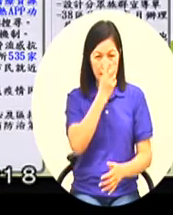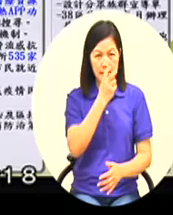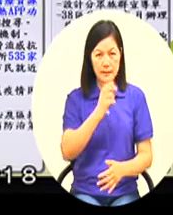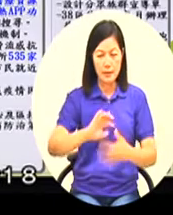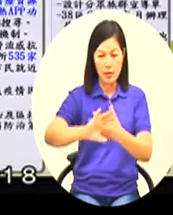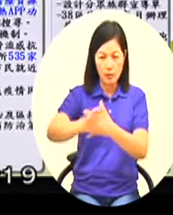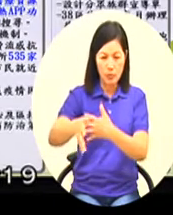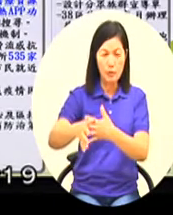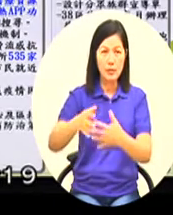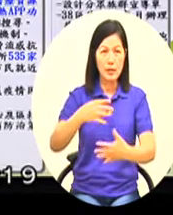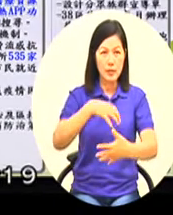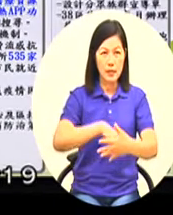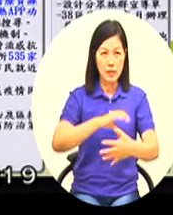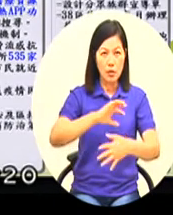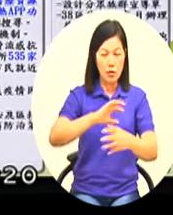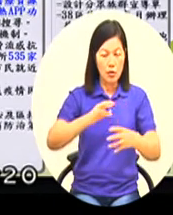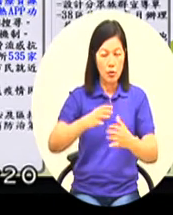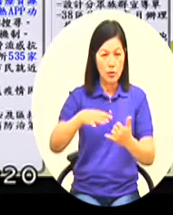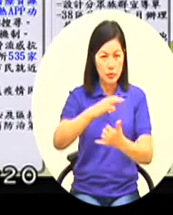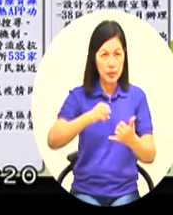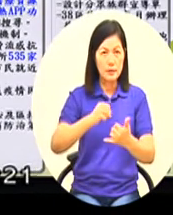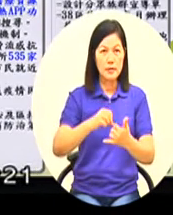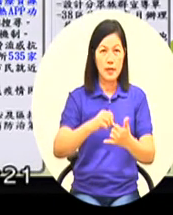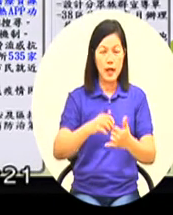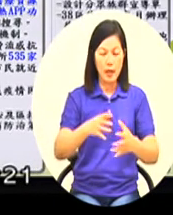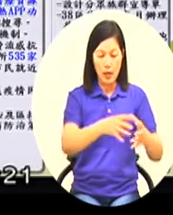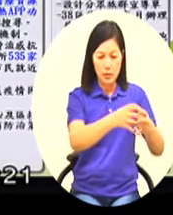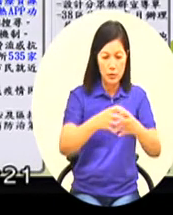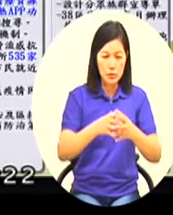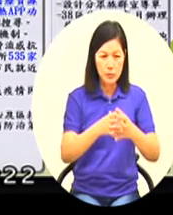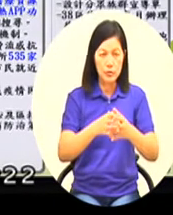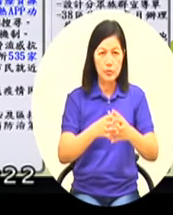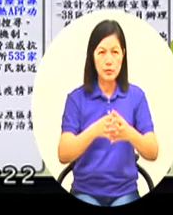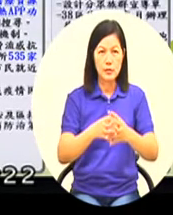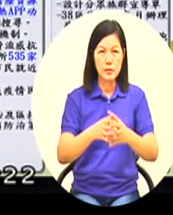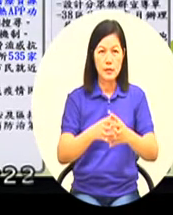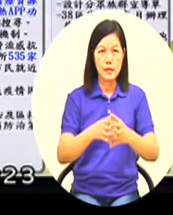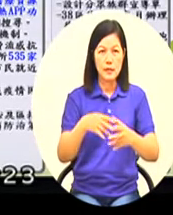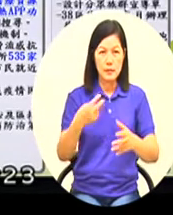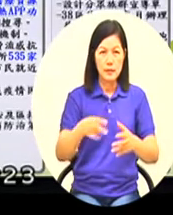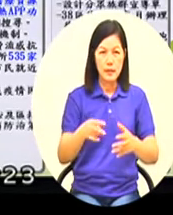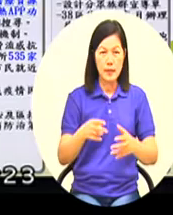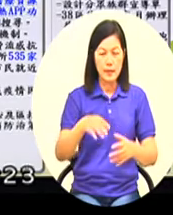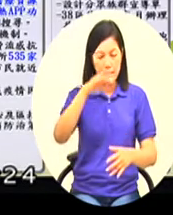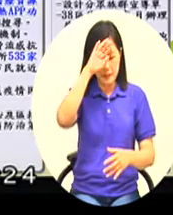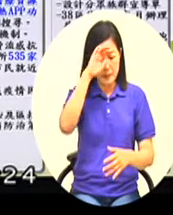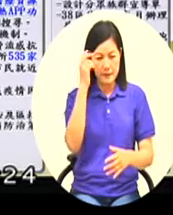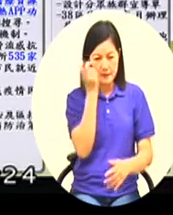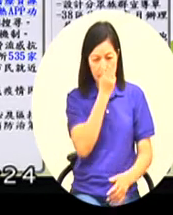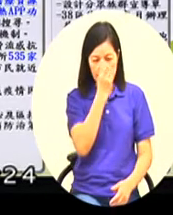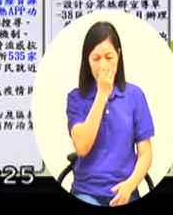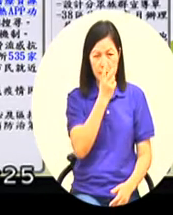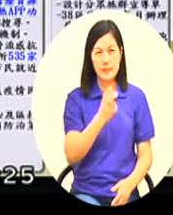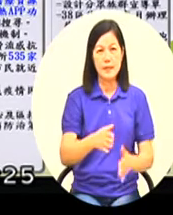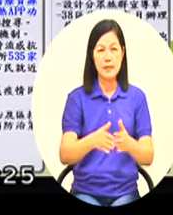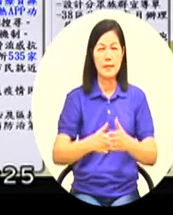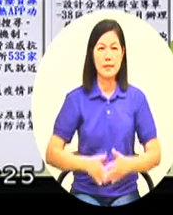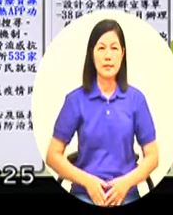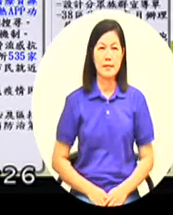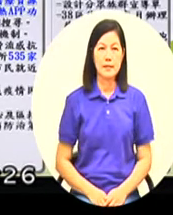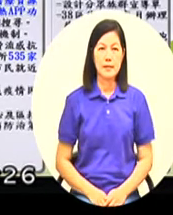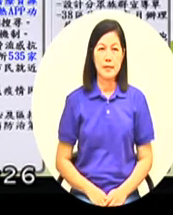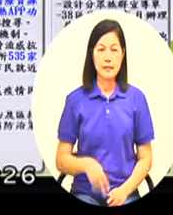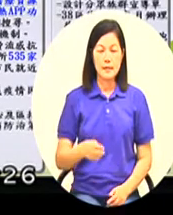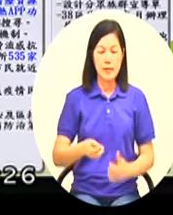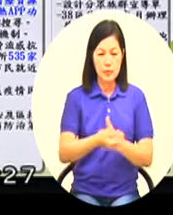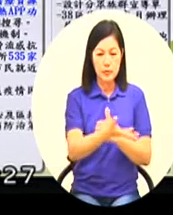情，然后对我们的校园或是我们群聚的地方做相关的一些病症的监测。另外是传